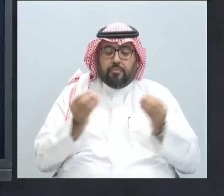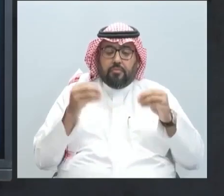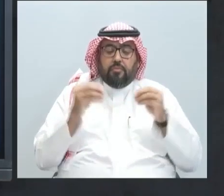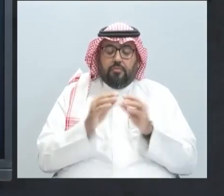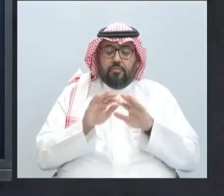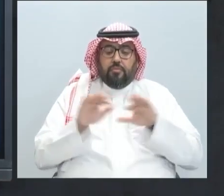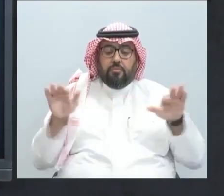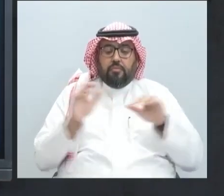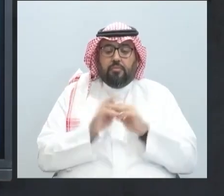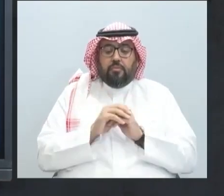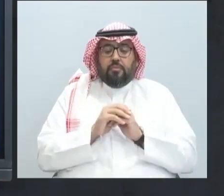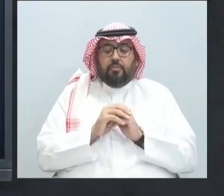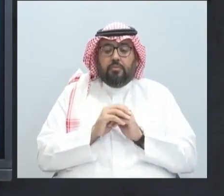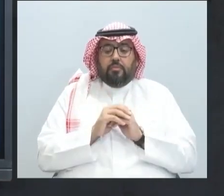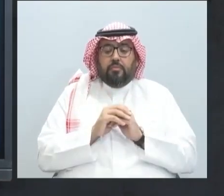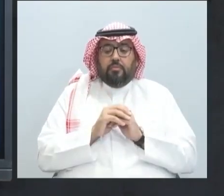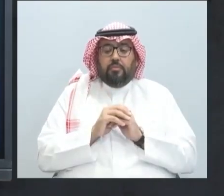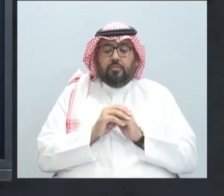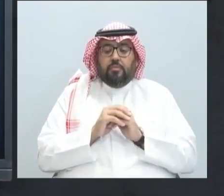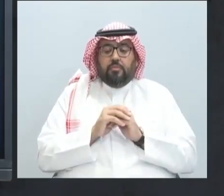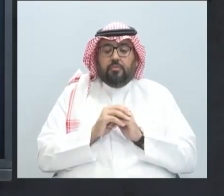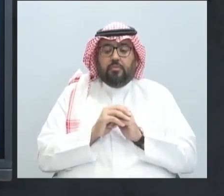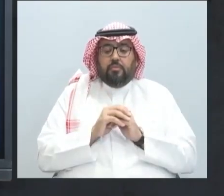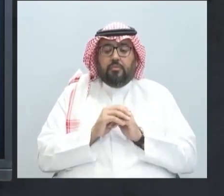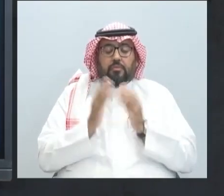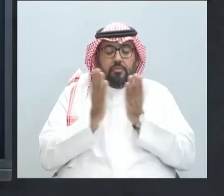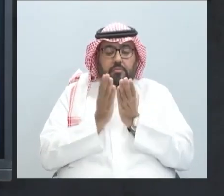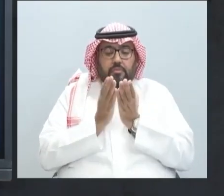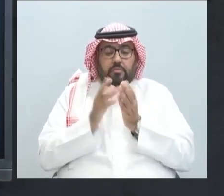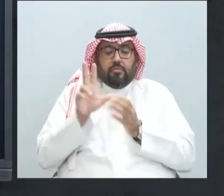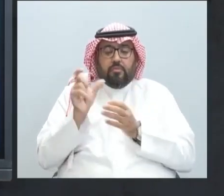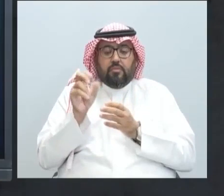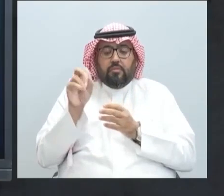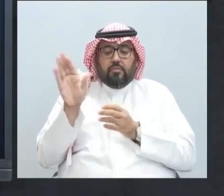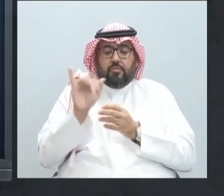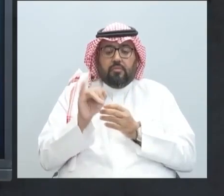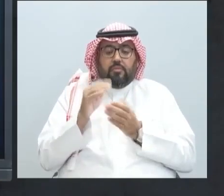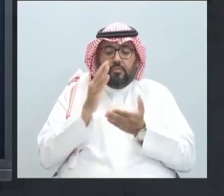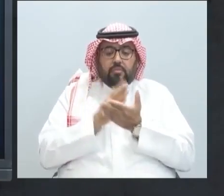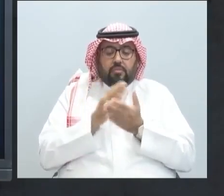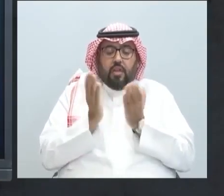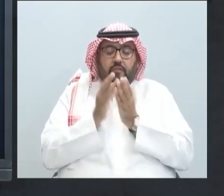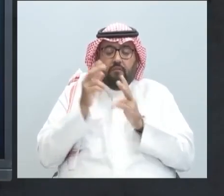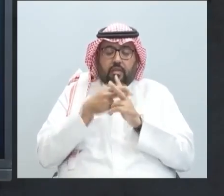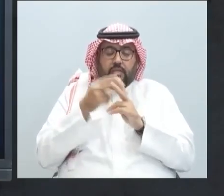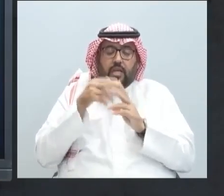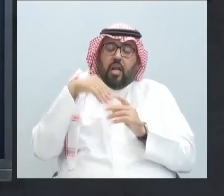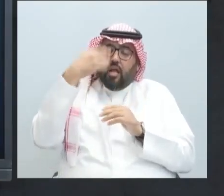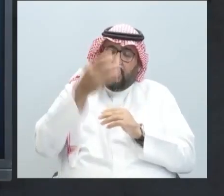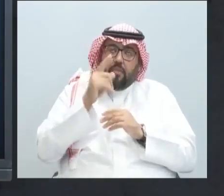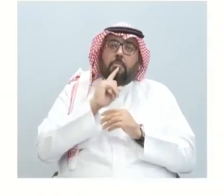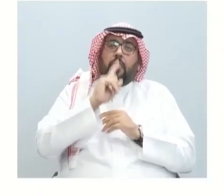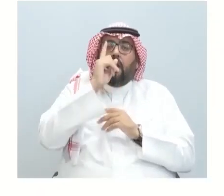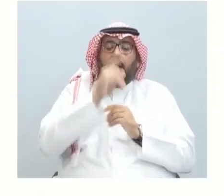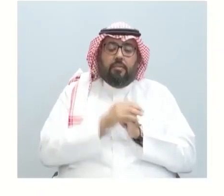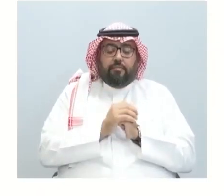تنفصل هذه الماده وبالتحديد عندما نقوم بدراسه الانقسام المنصف في فصلنا القادم باذن الله